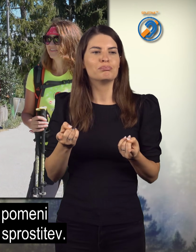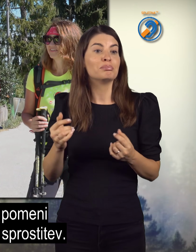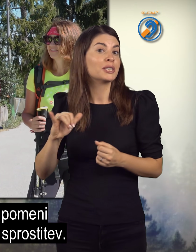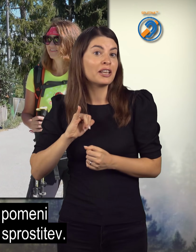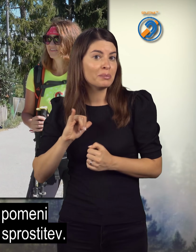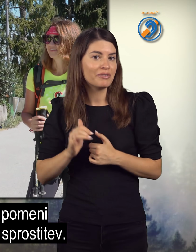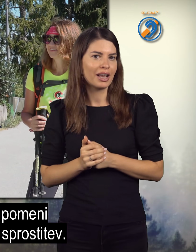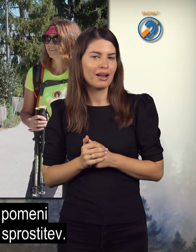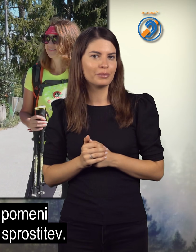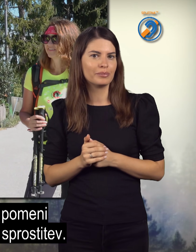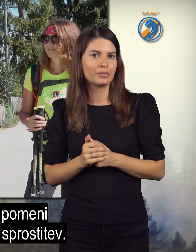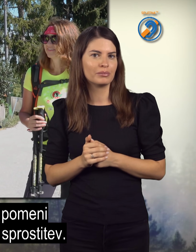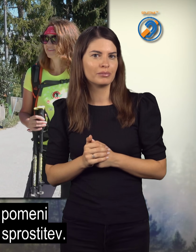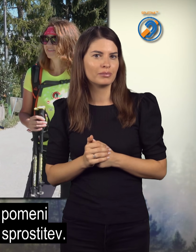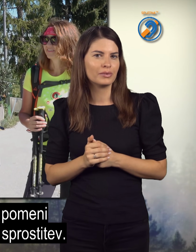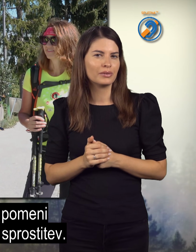zanimivega,